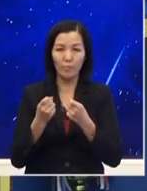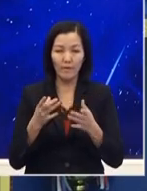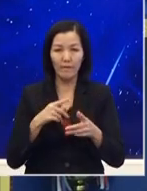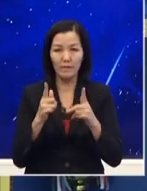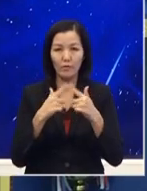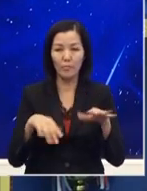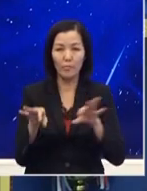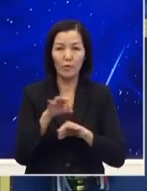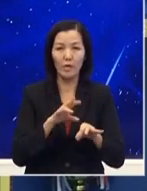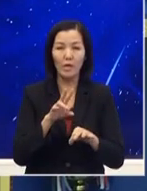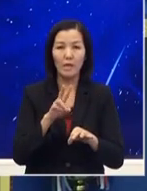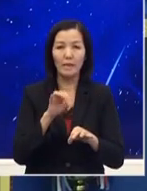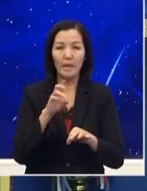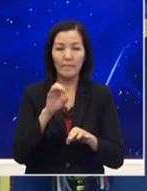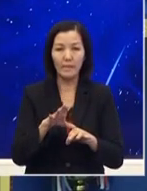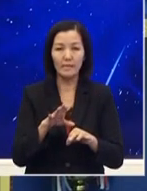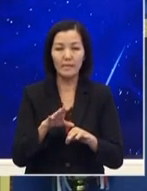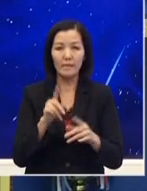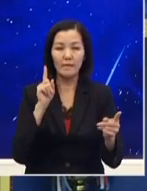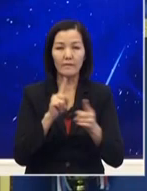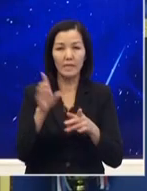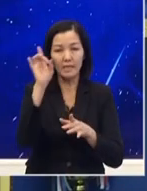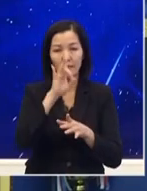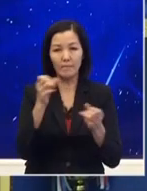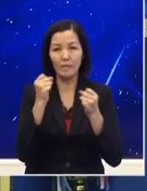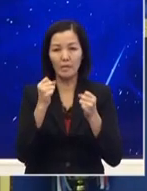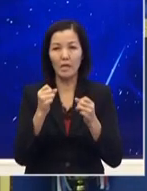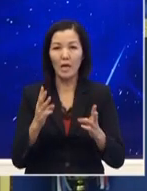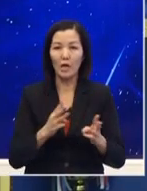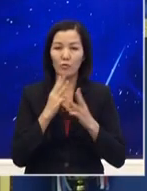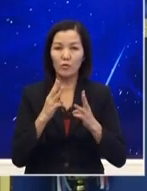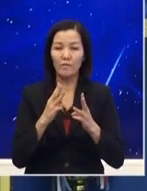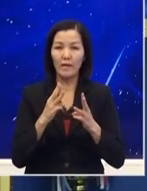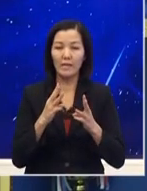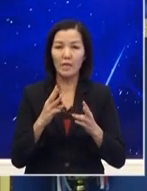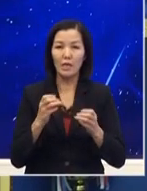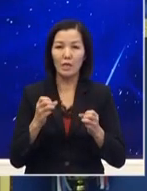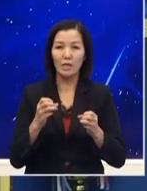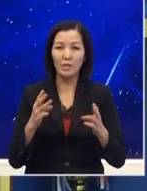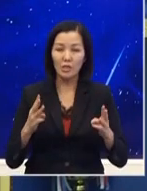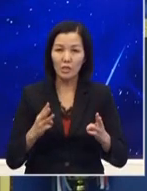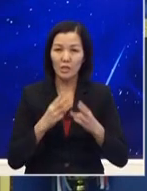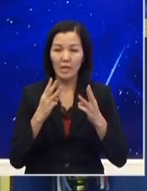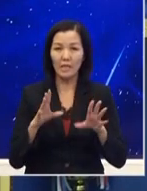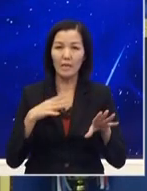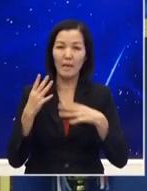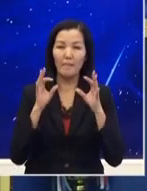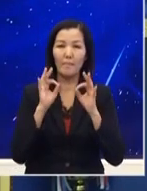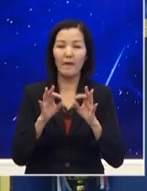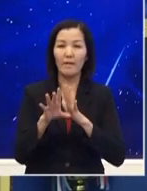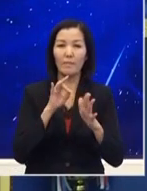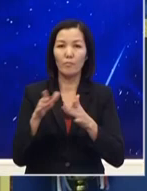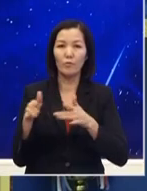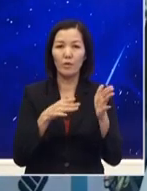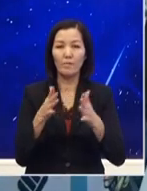создан проект Open Air Намыс. Встреча с именитыми спортсменами воодушевляет детей, потому надеемся, что они выберут правильный путь и добьются